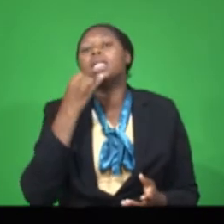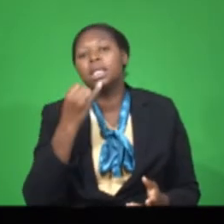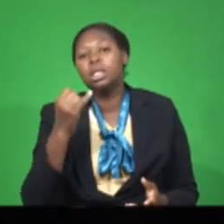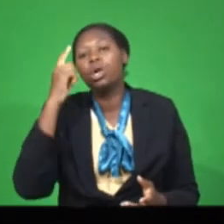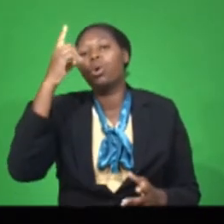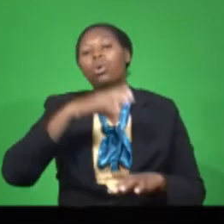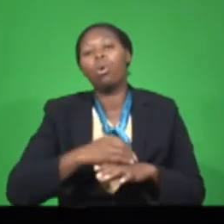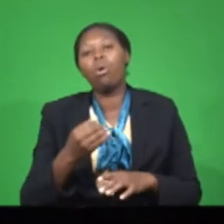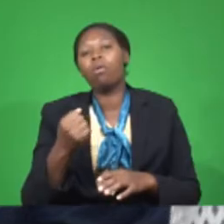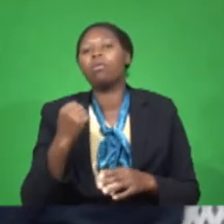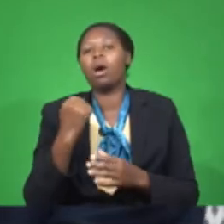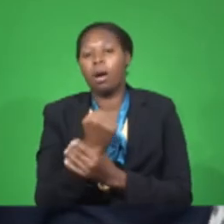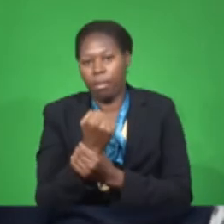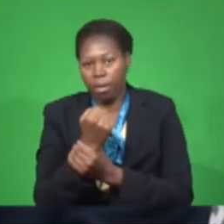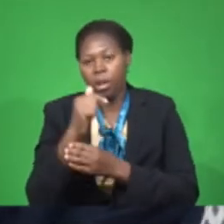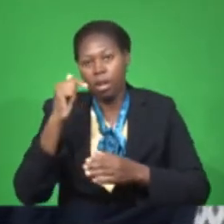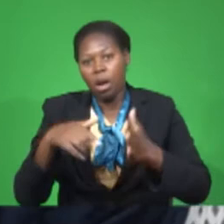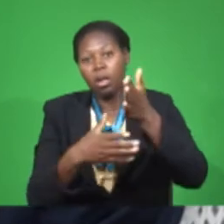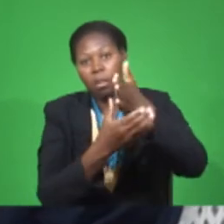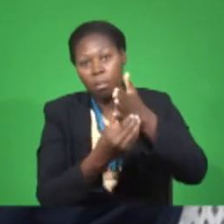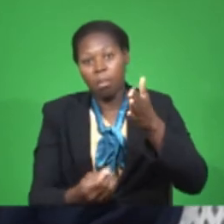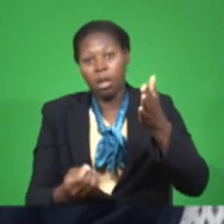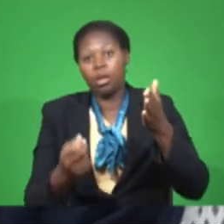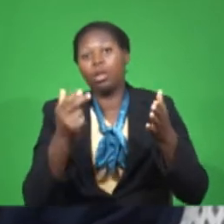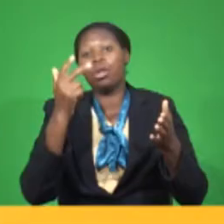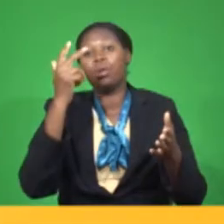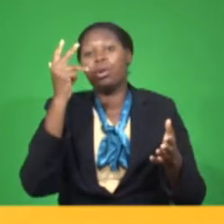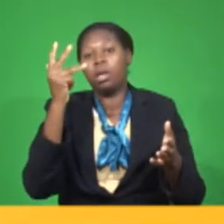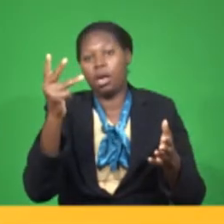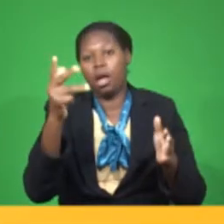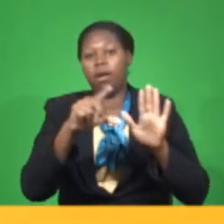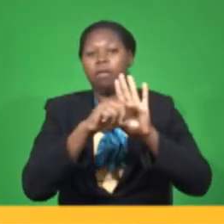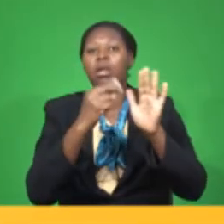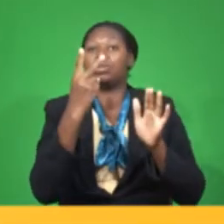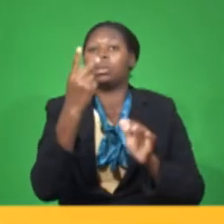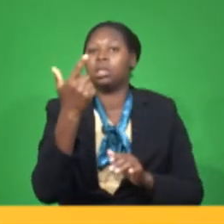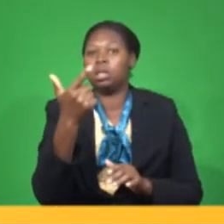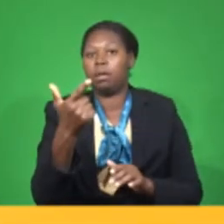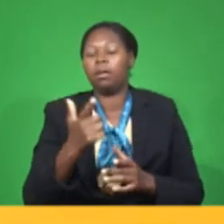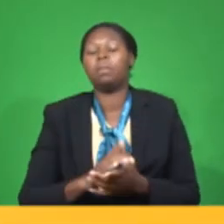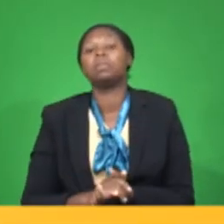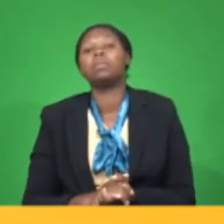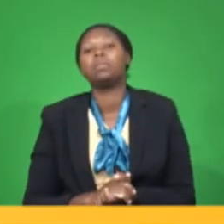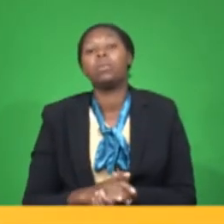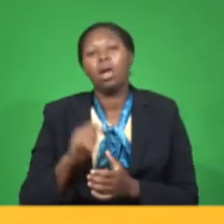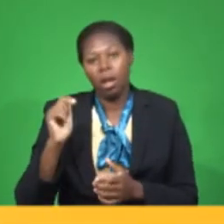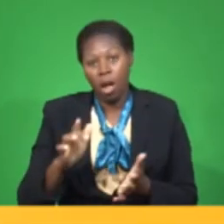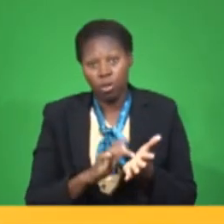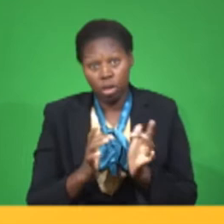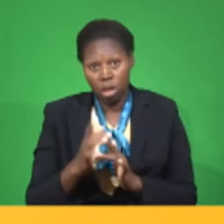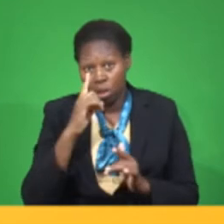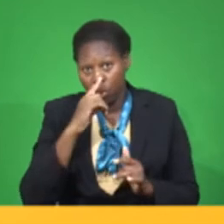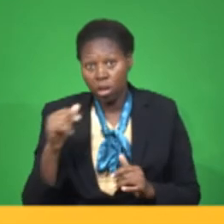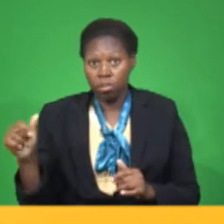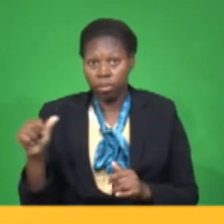verse 27. Matthew 9 verse 27. Ehe. Zvino Jesu akati achibvapo, mapofu maviri